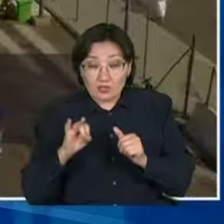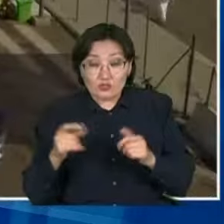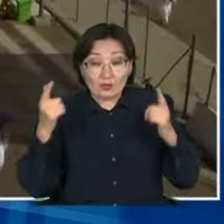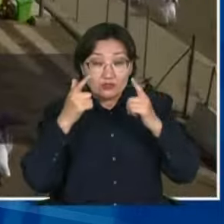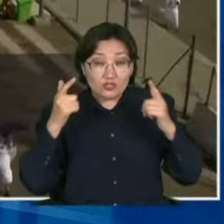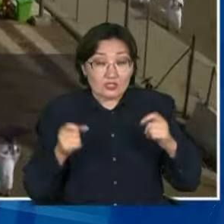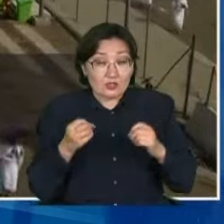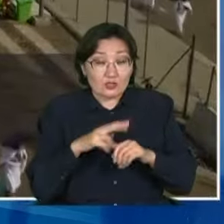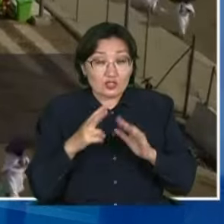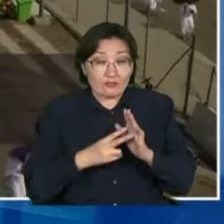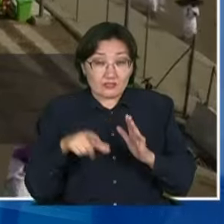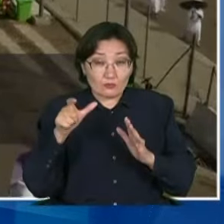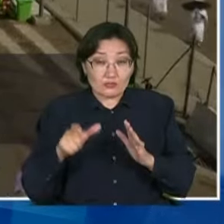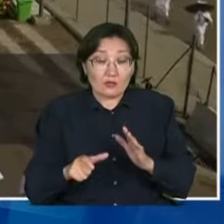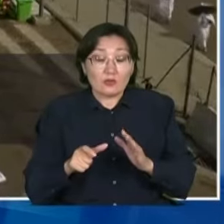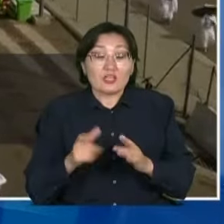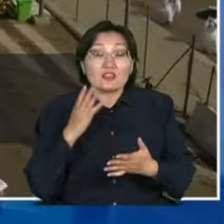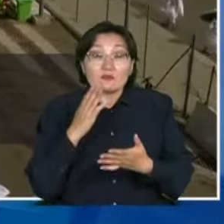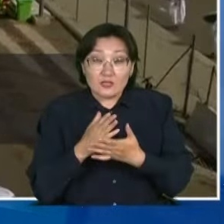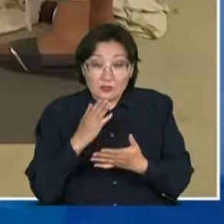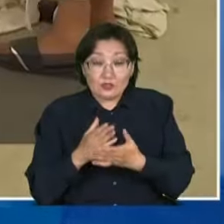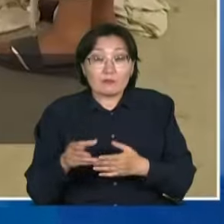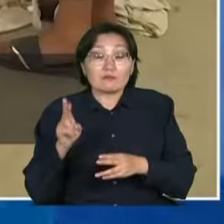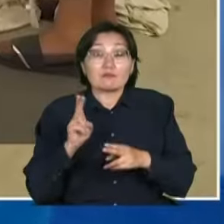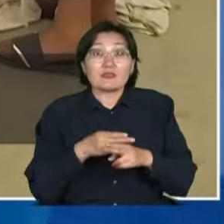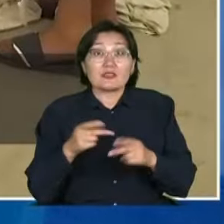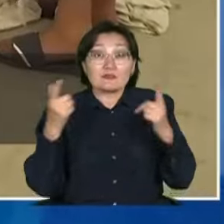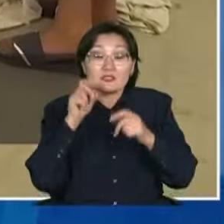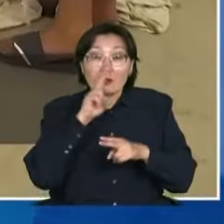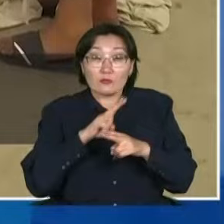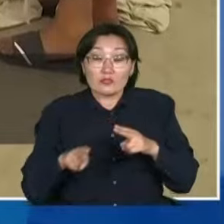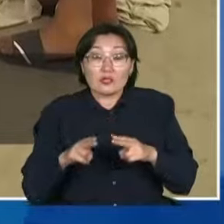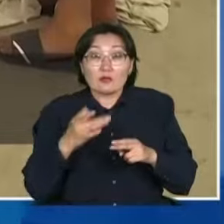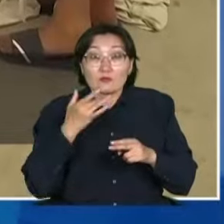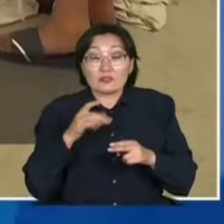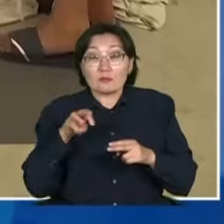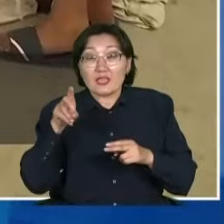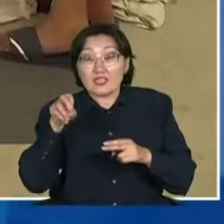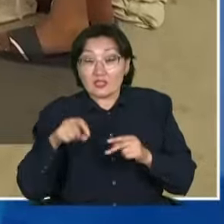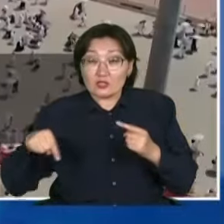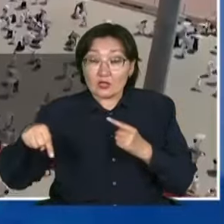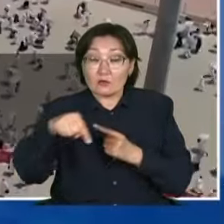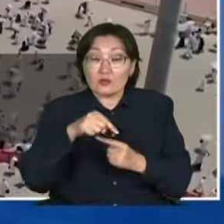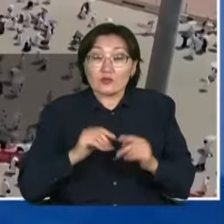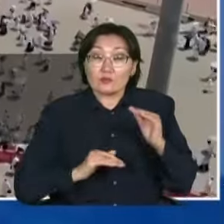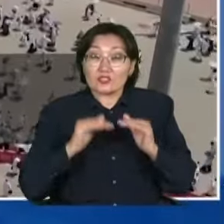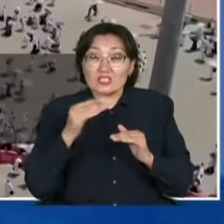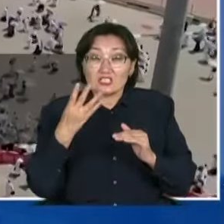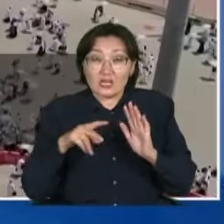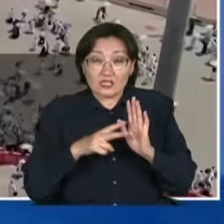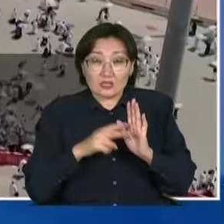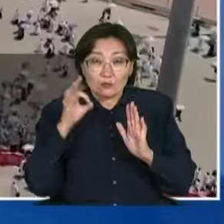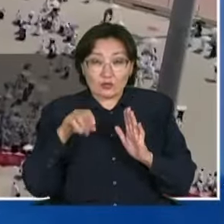Сообщается, что еще 17 человек числятся без вести пропавшими. Температура в Мекке и ее окрестностях достигла